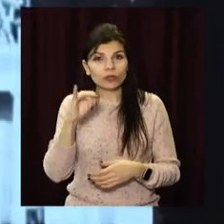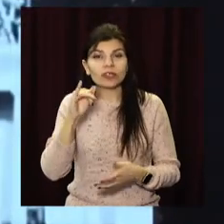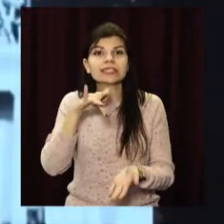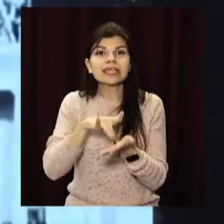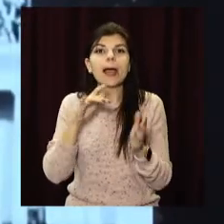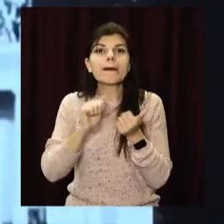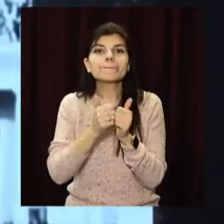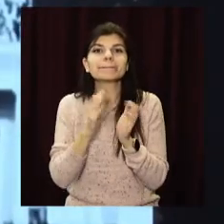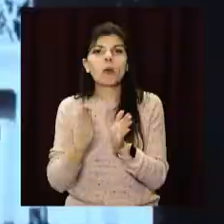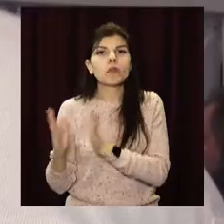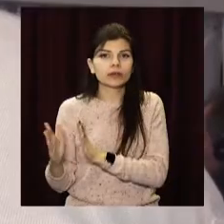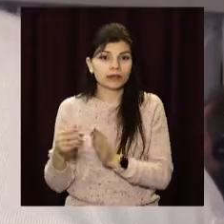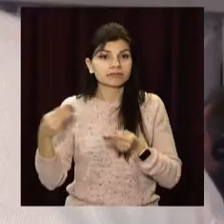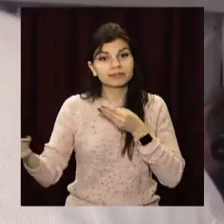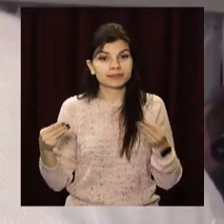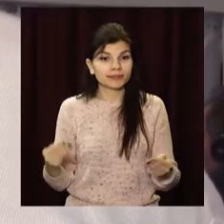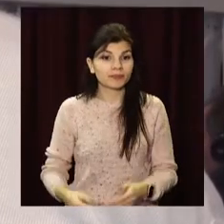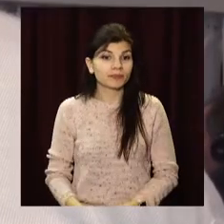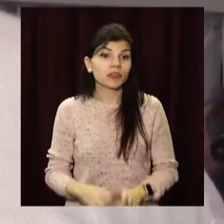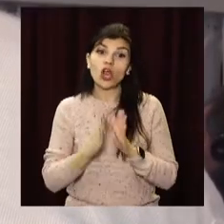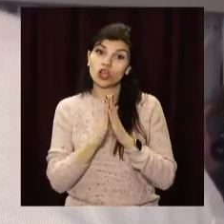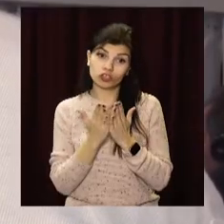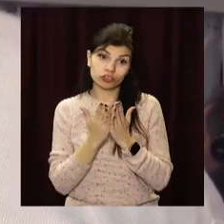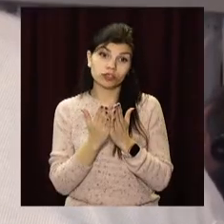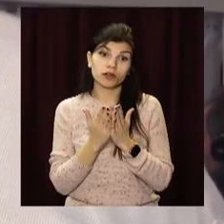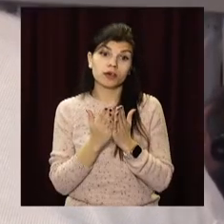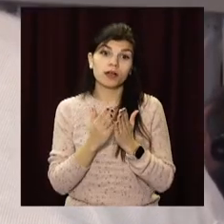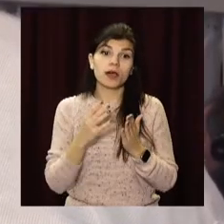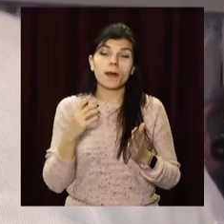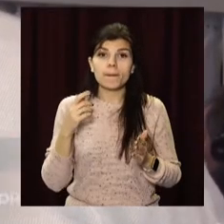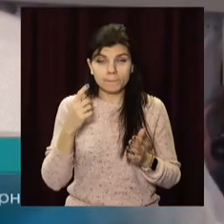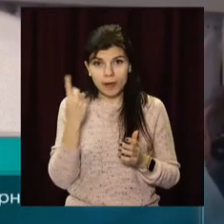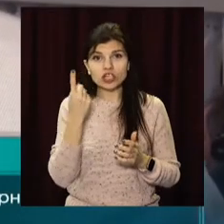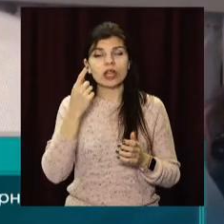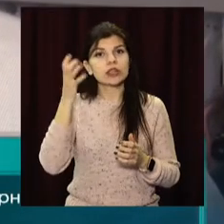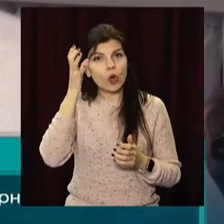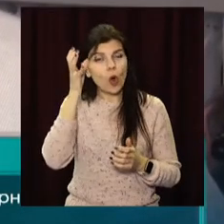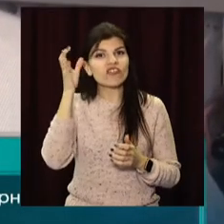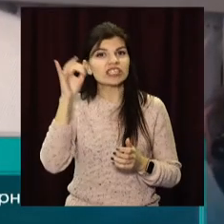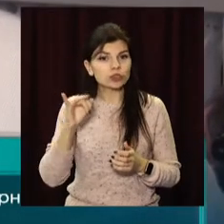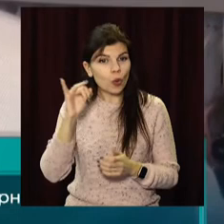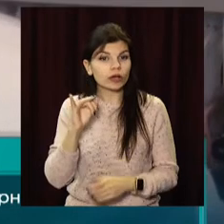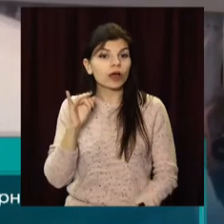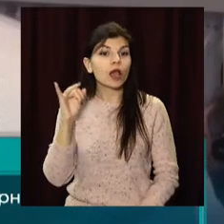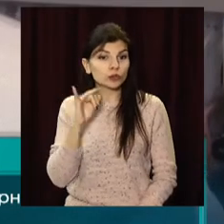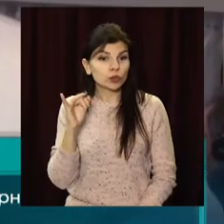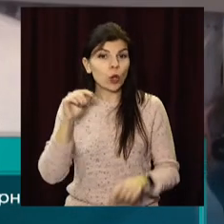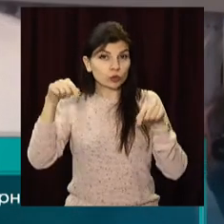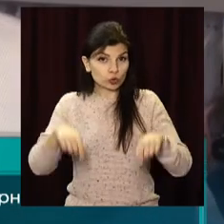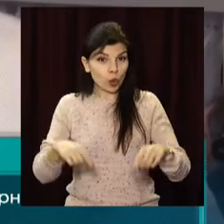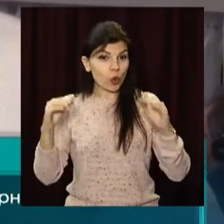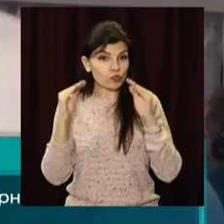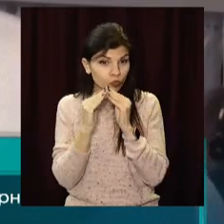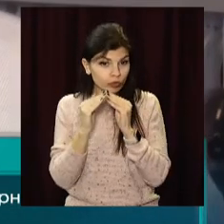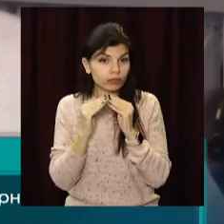Центральній міській бібліотеці. Книжка – перша наукова історія, написана про історію цього будинку.